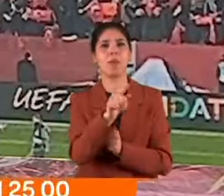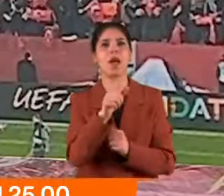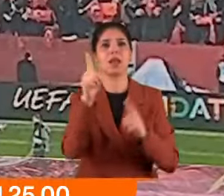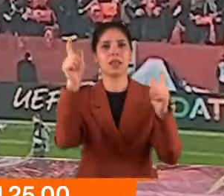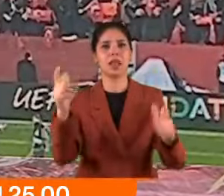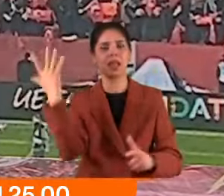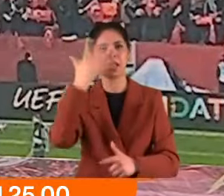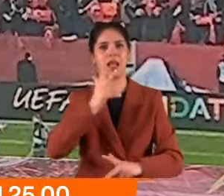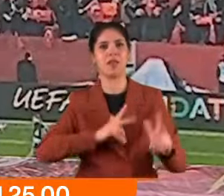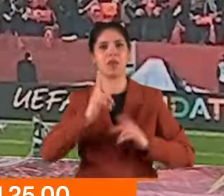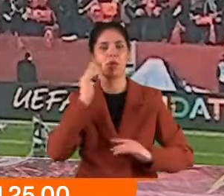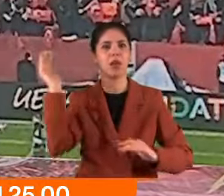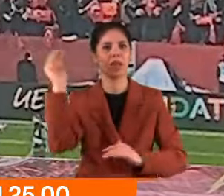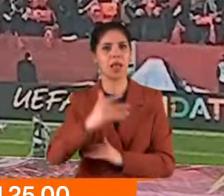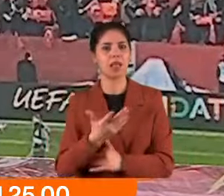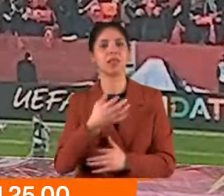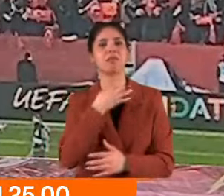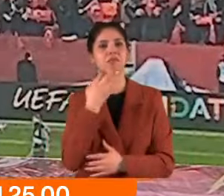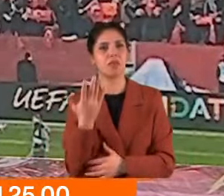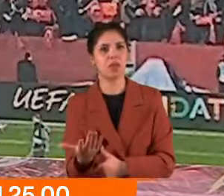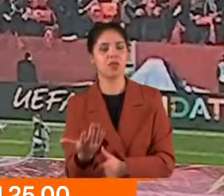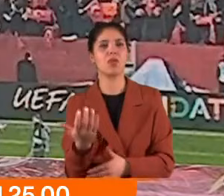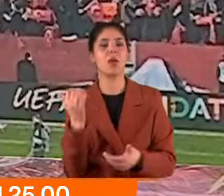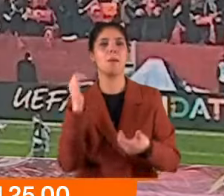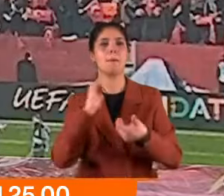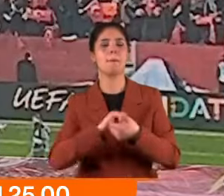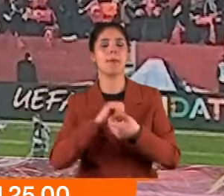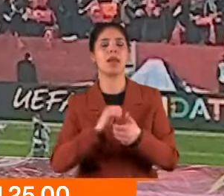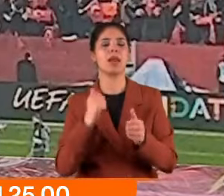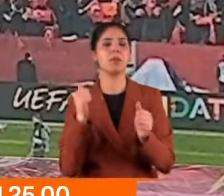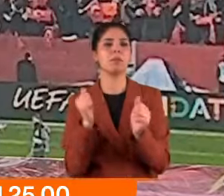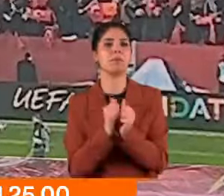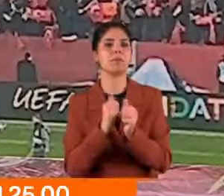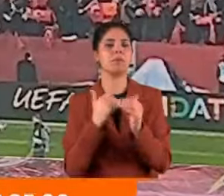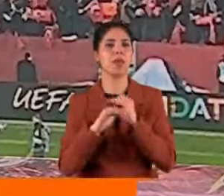sahaya siyah formayla çıktı. Hem teşekkür hem de birlik mesajı